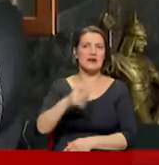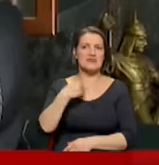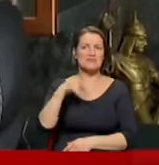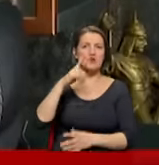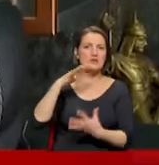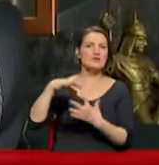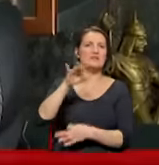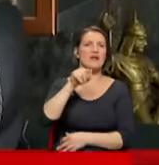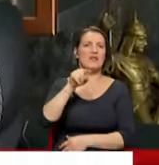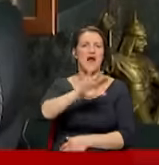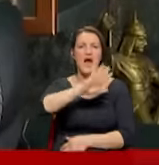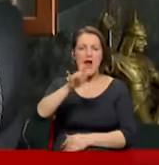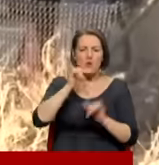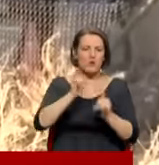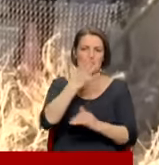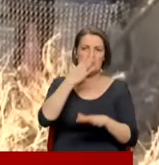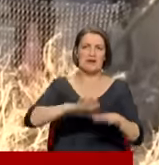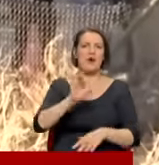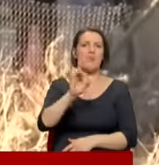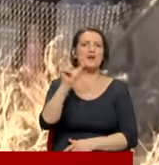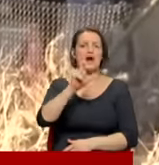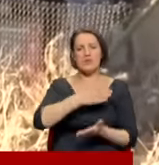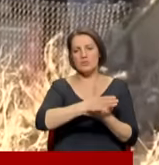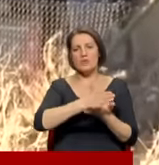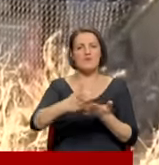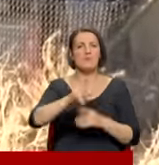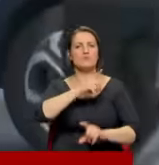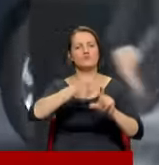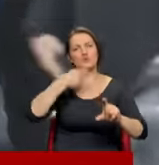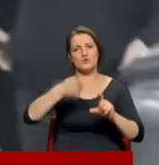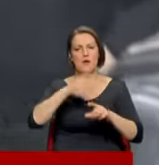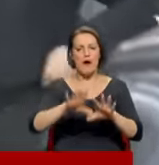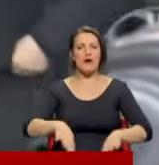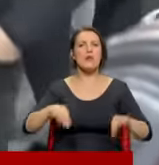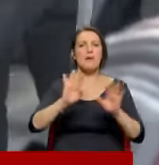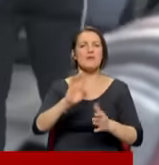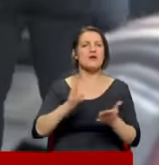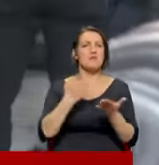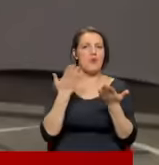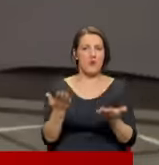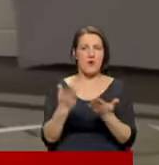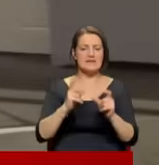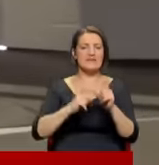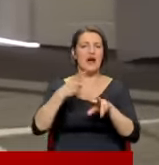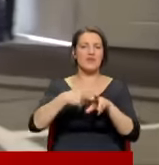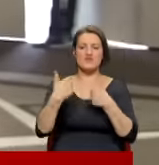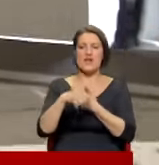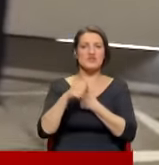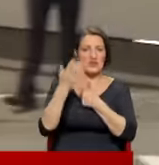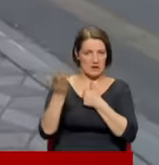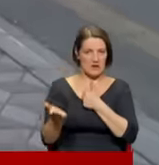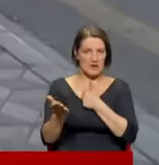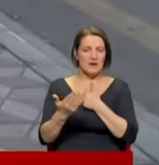bu insanlardan her kötülüğü beklerim. 15 aydır devam eden soruşturma, hazırlanmayan bir iddianame. Sinan Ateş'in eşi Ayşe